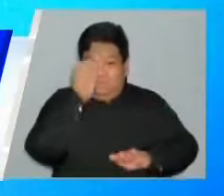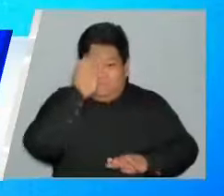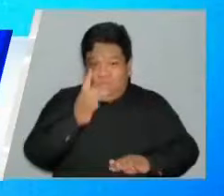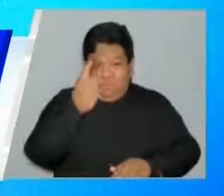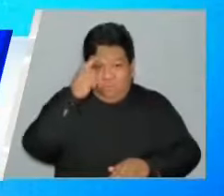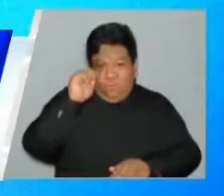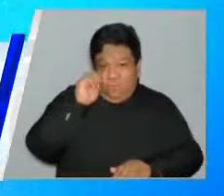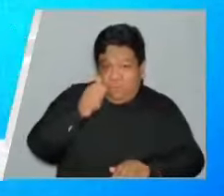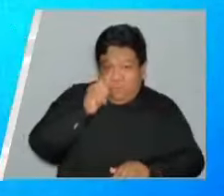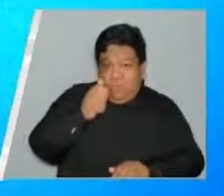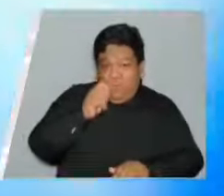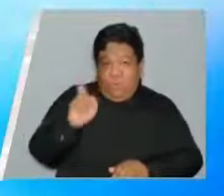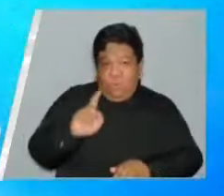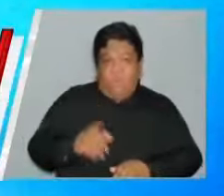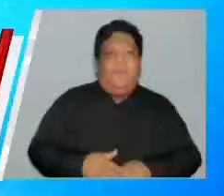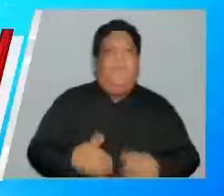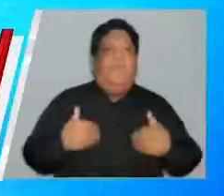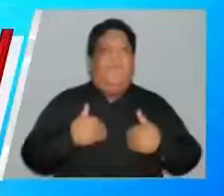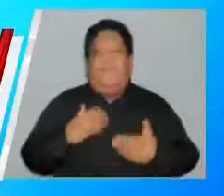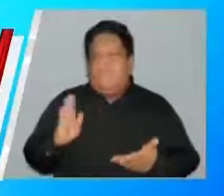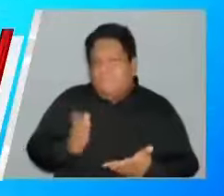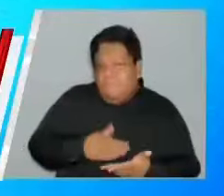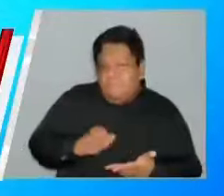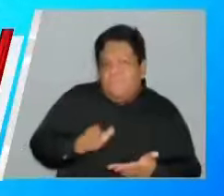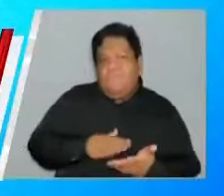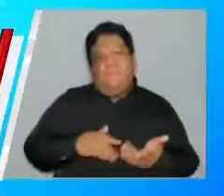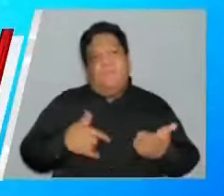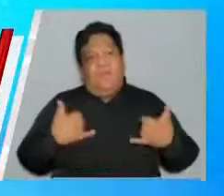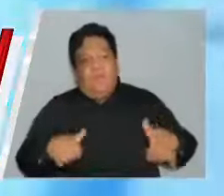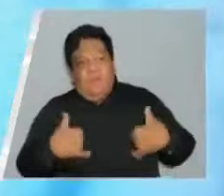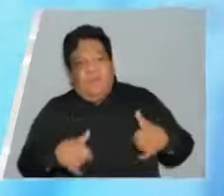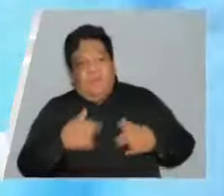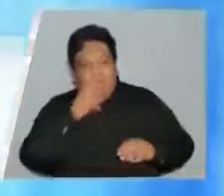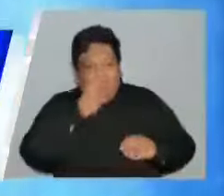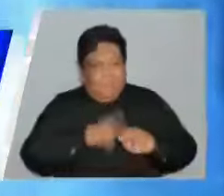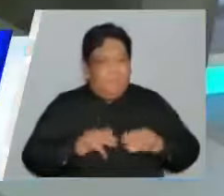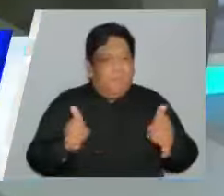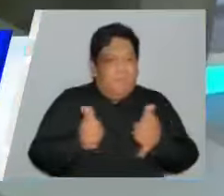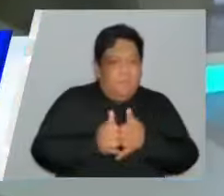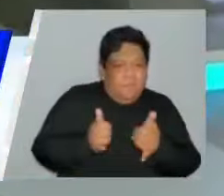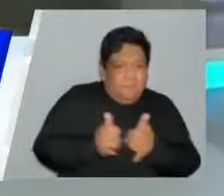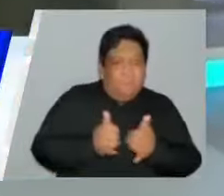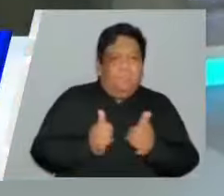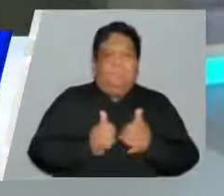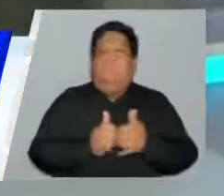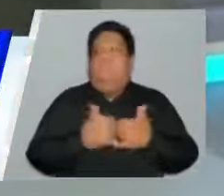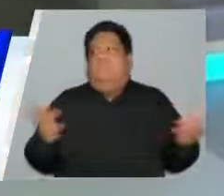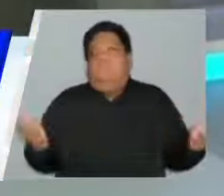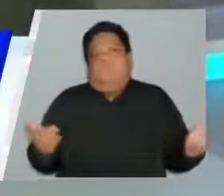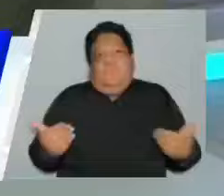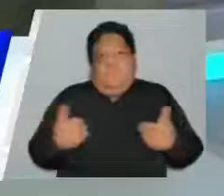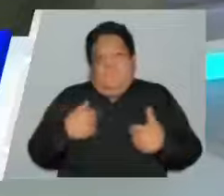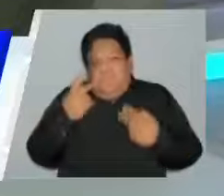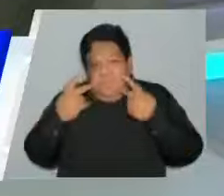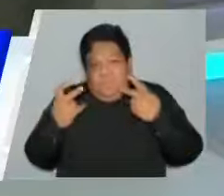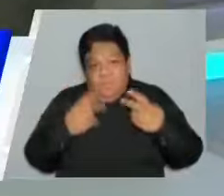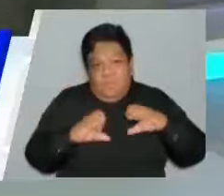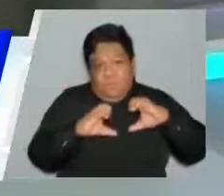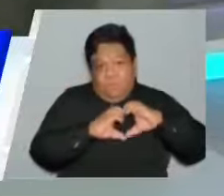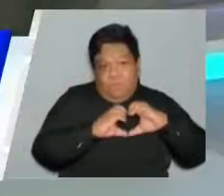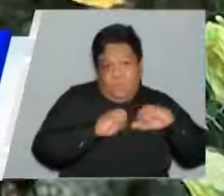May kantahan, may kakulitan, may games. Makikita mo ang mga Kapuso stars at kapamilya stars